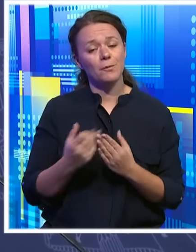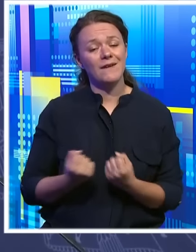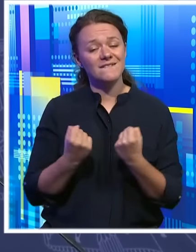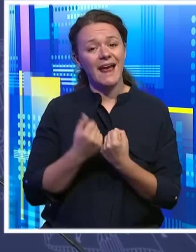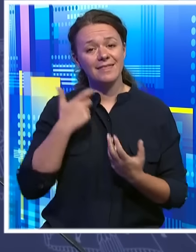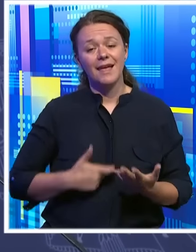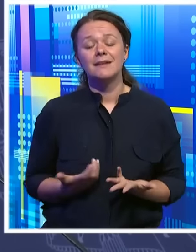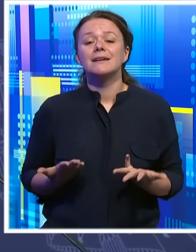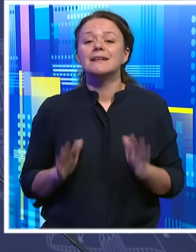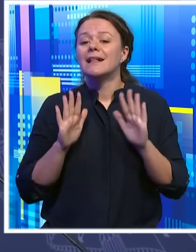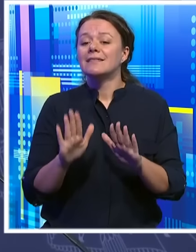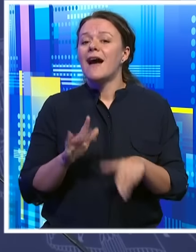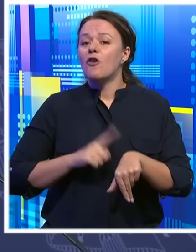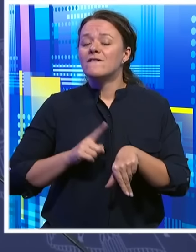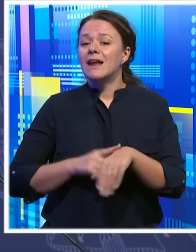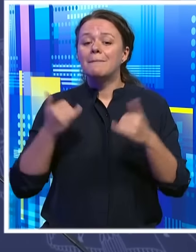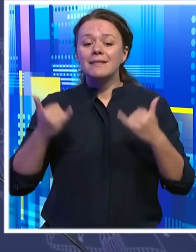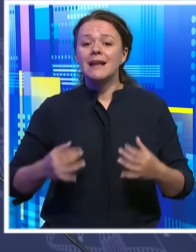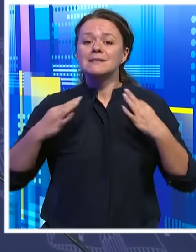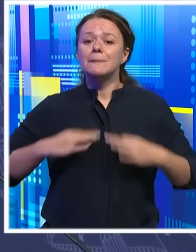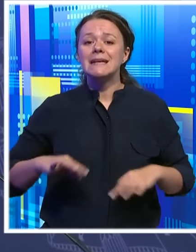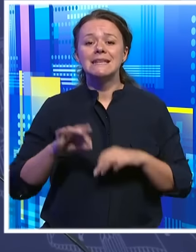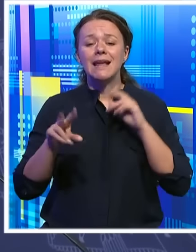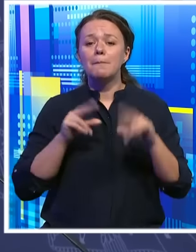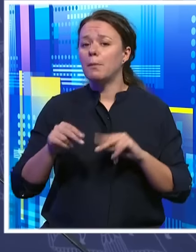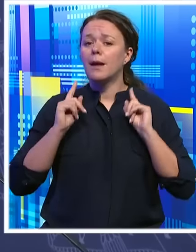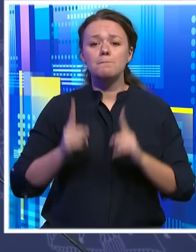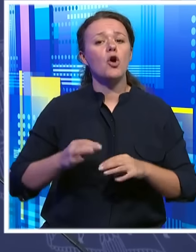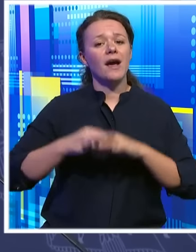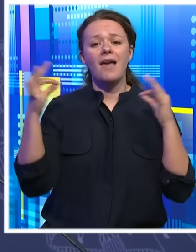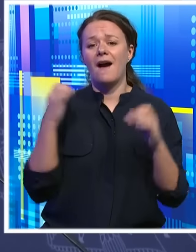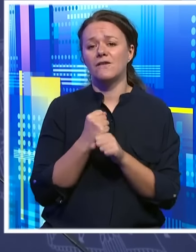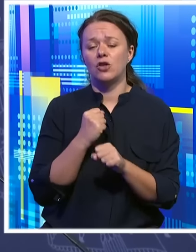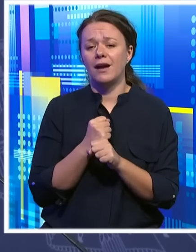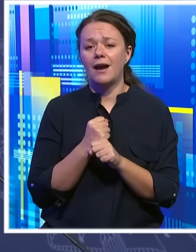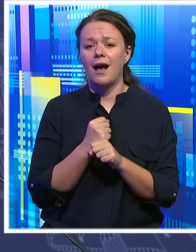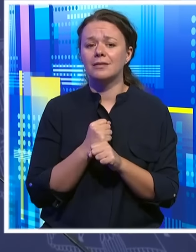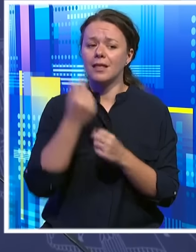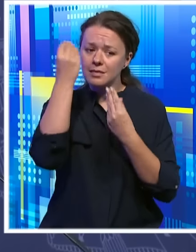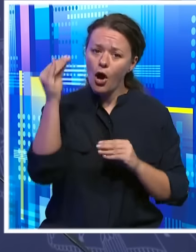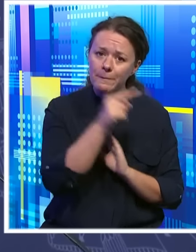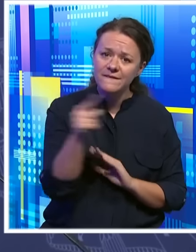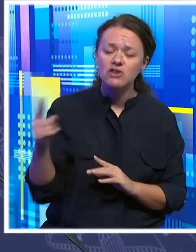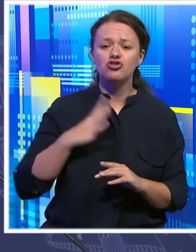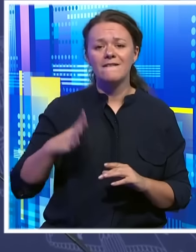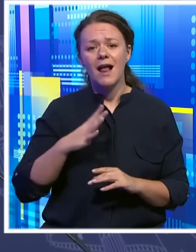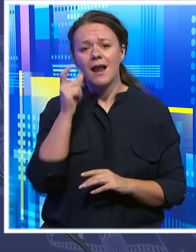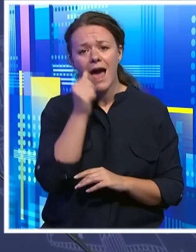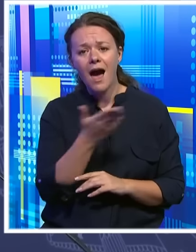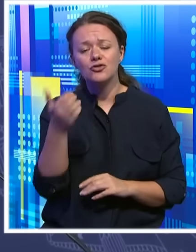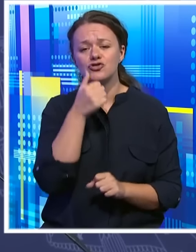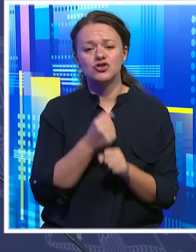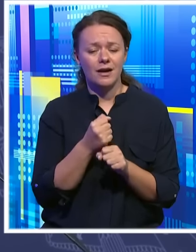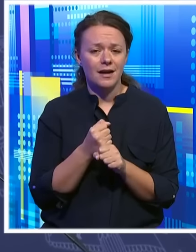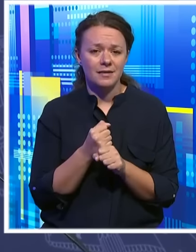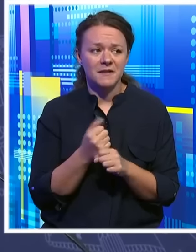vreme danas, predsednik Republike mora da radi javno. I mora da obaveštava građane šta radi.